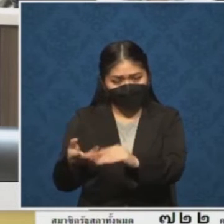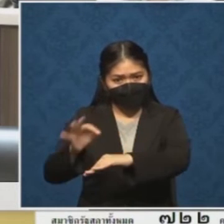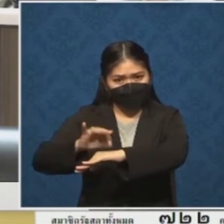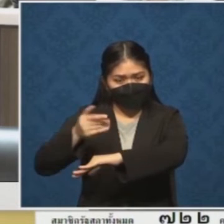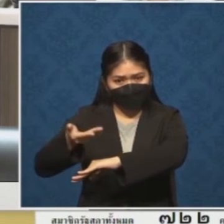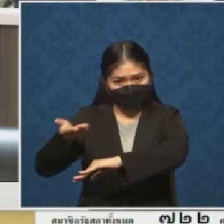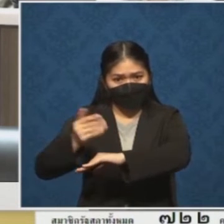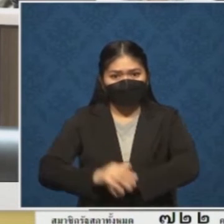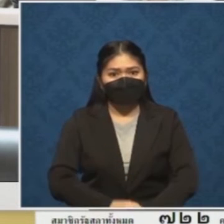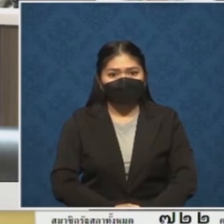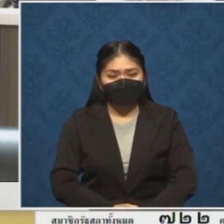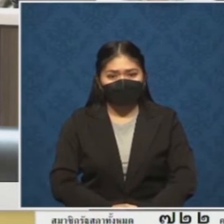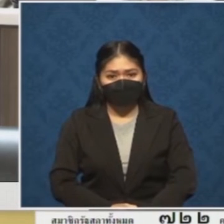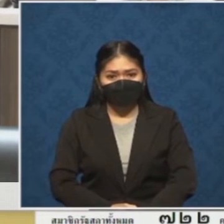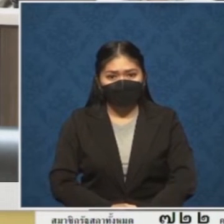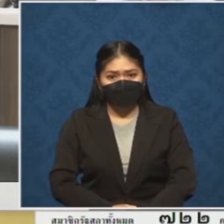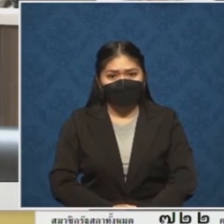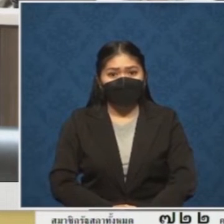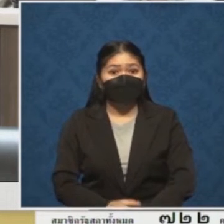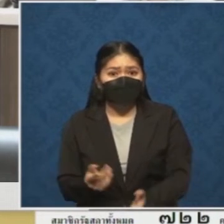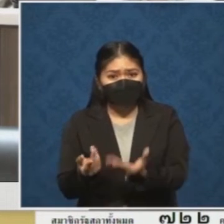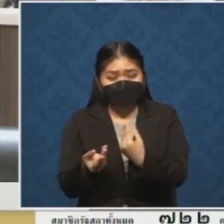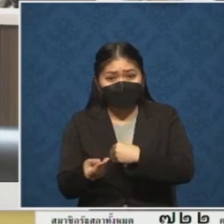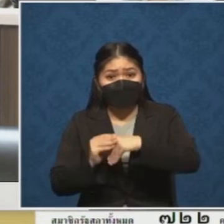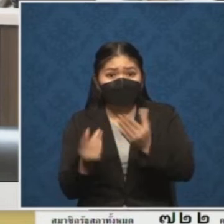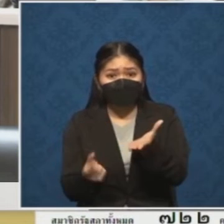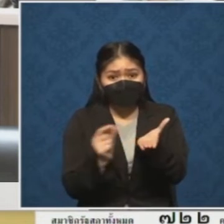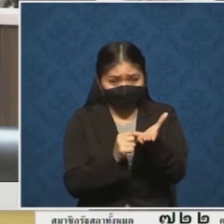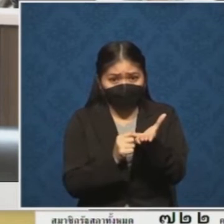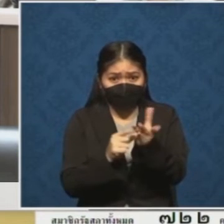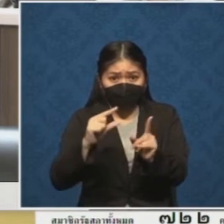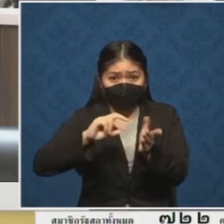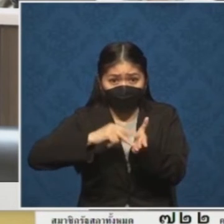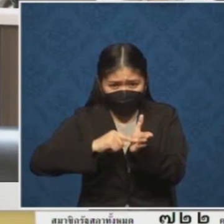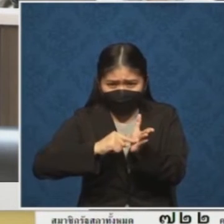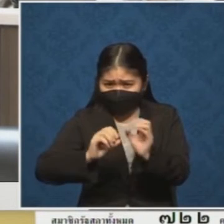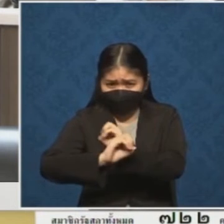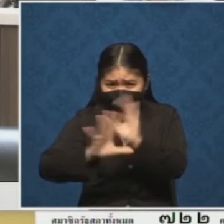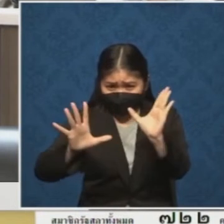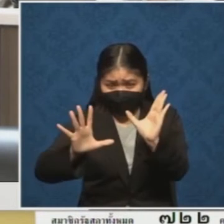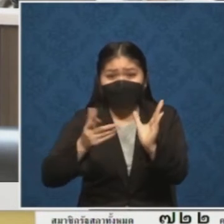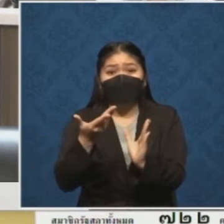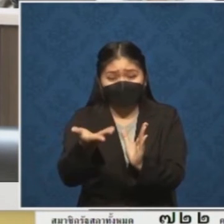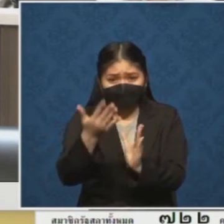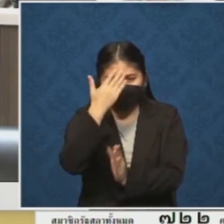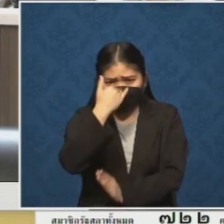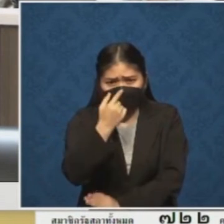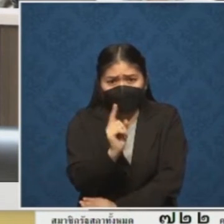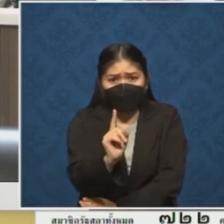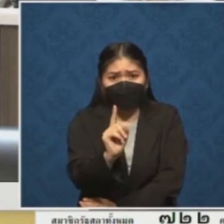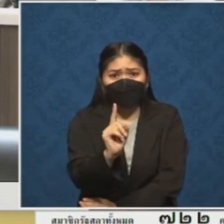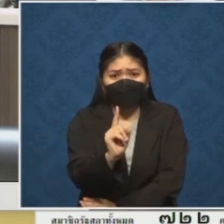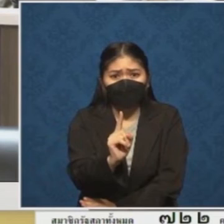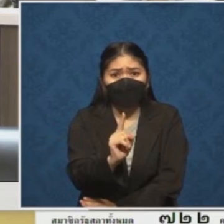ครับไประบุความหมายให้ชัดเจนและก็ให้ครอบคลุมมากกว่านี้เพราะว่าใน3